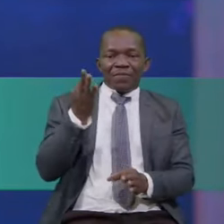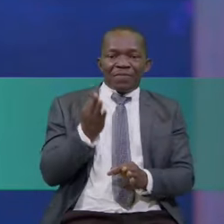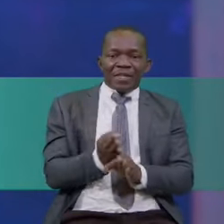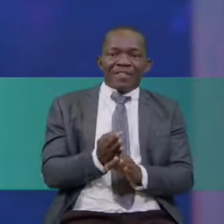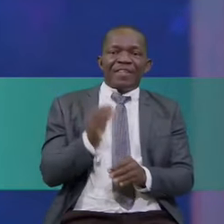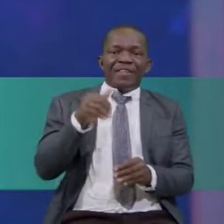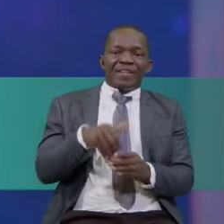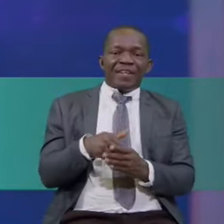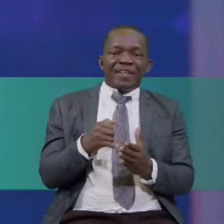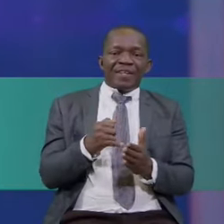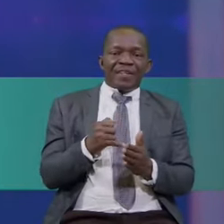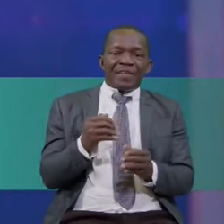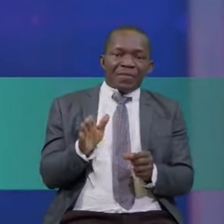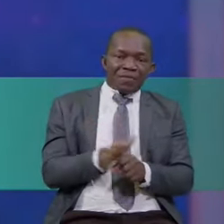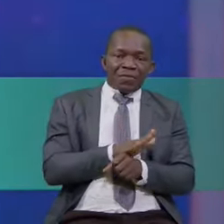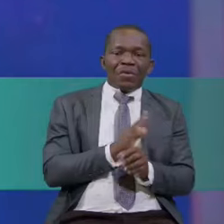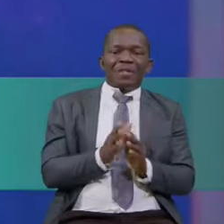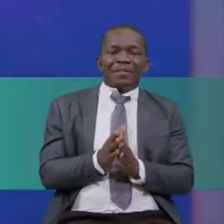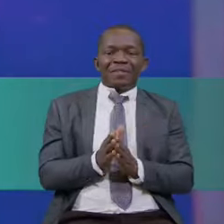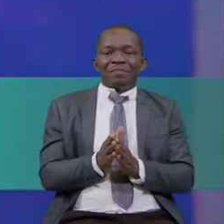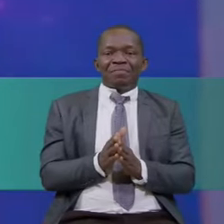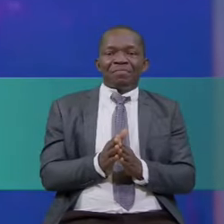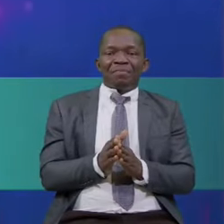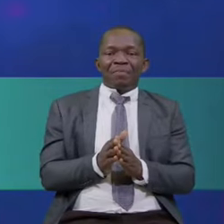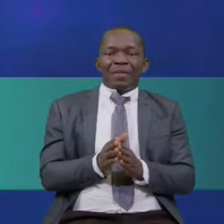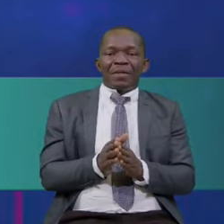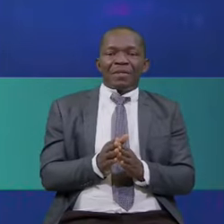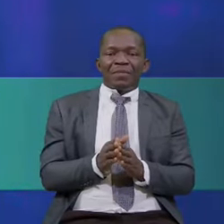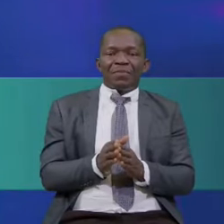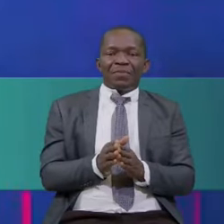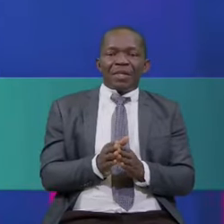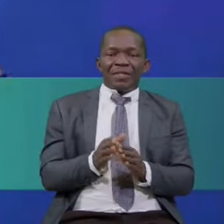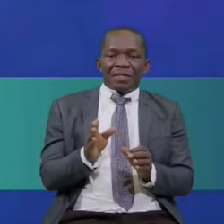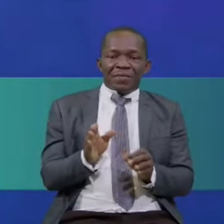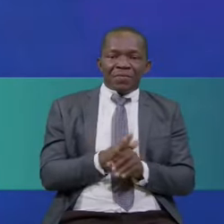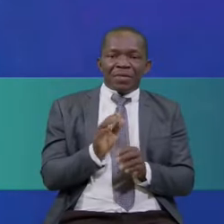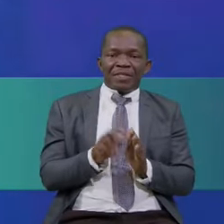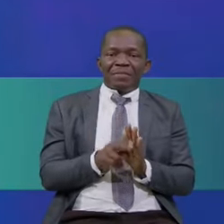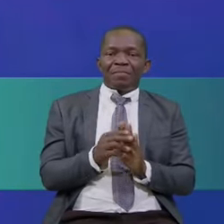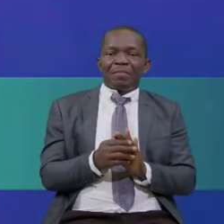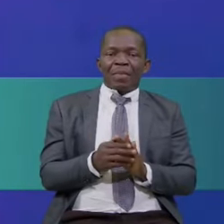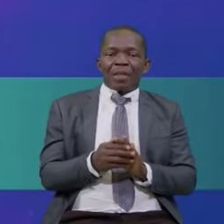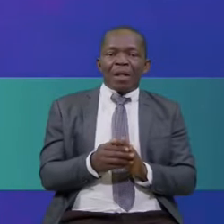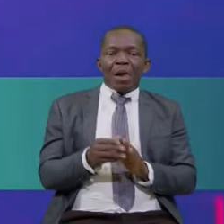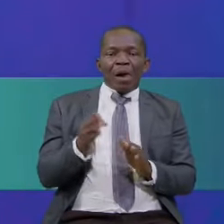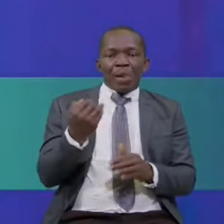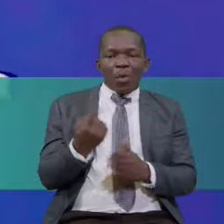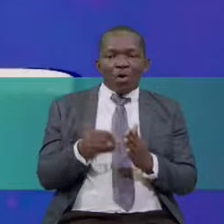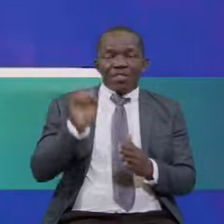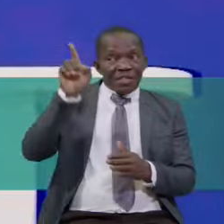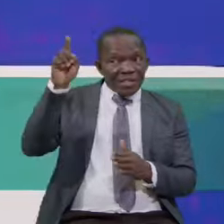dans un petit secteur dans une section c'est la plénitude de ce la Parole de Dieu ce qu'il a promis